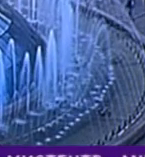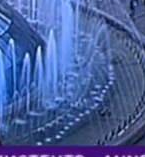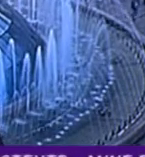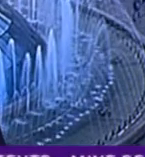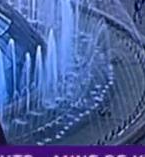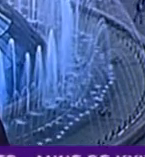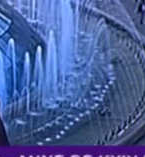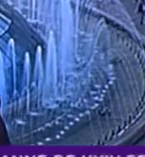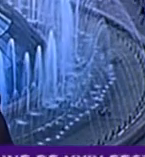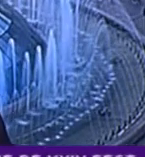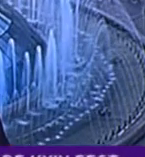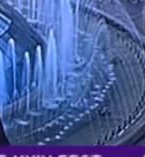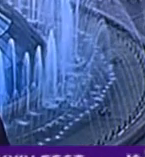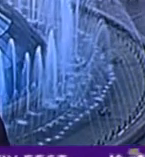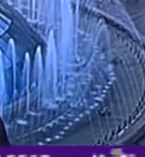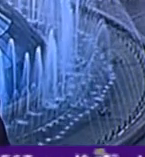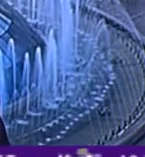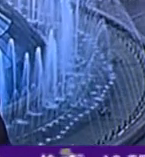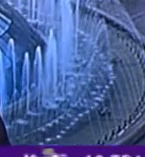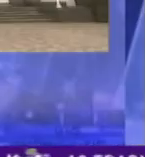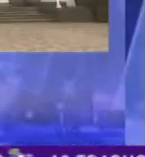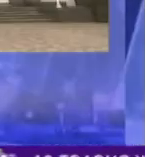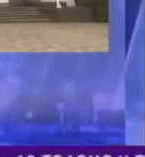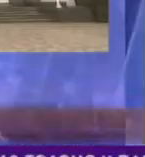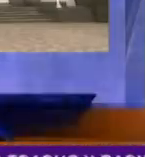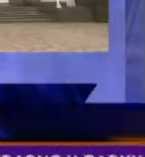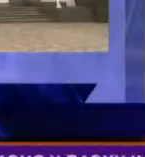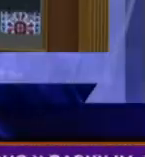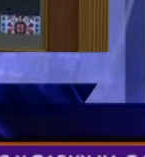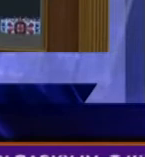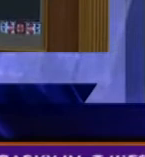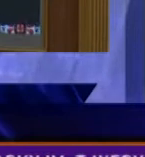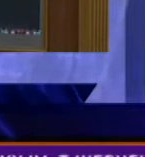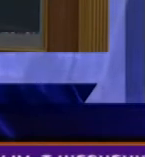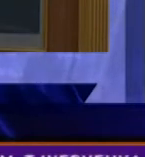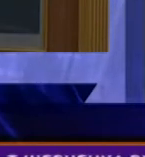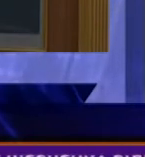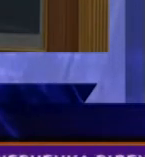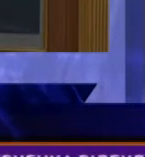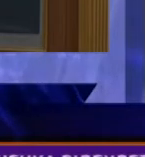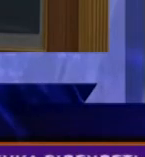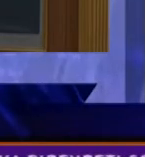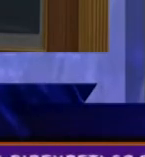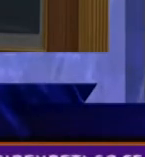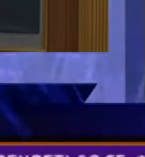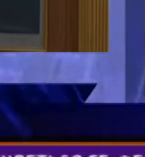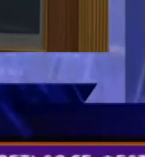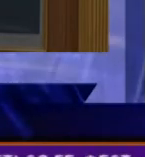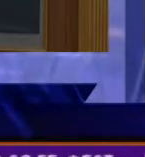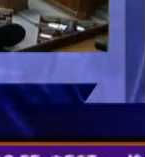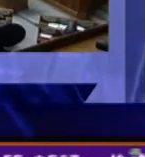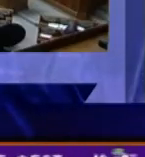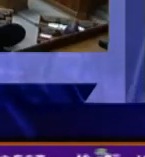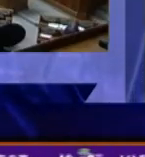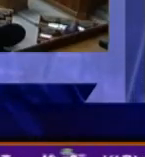4 проекти постанов про скасування рішення парламенту про прийняття в цілому закону України про функціонування української мови як